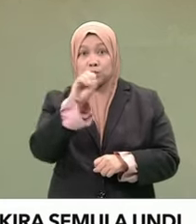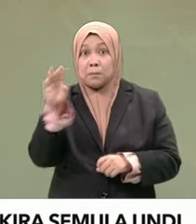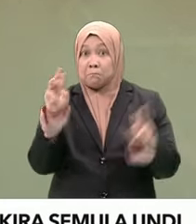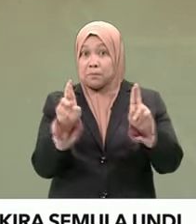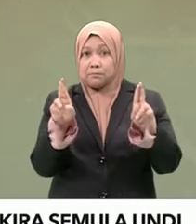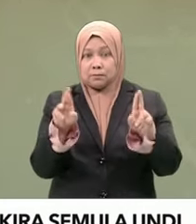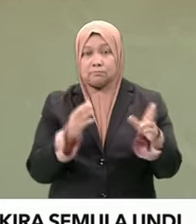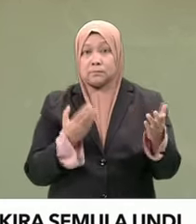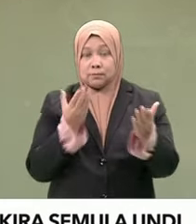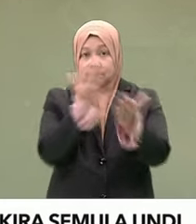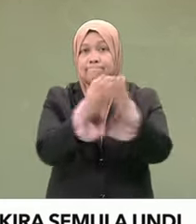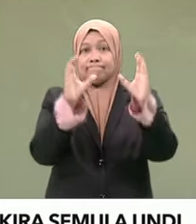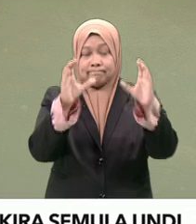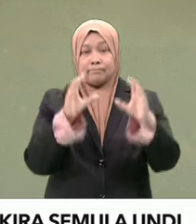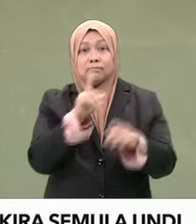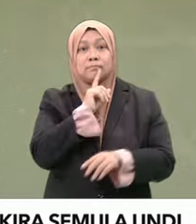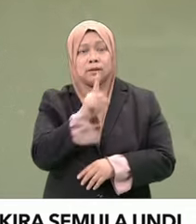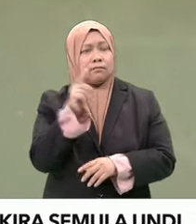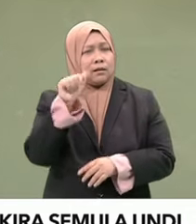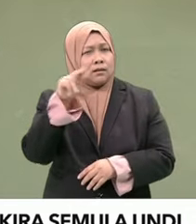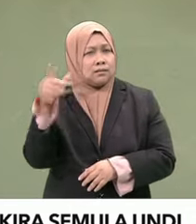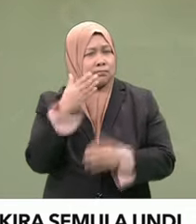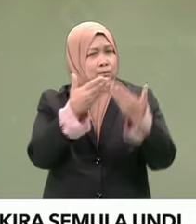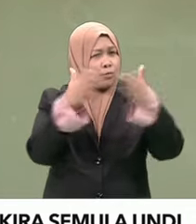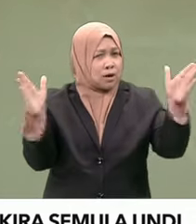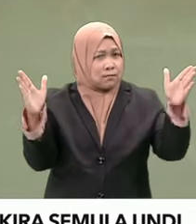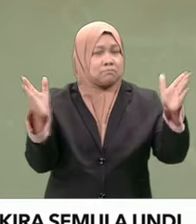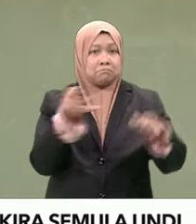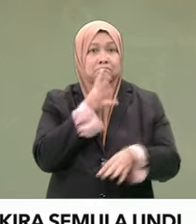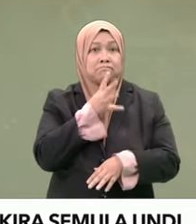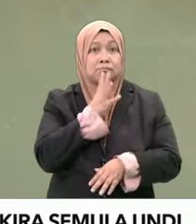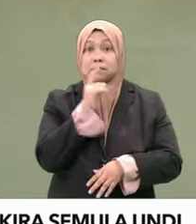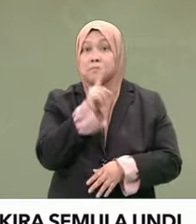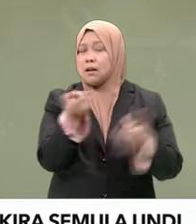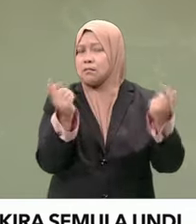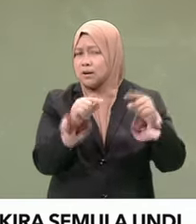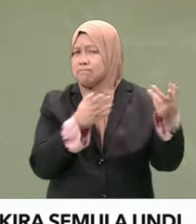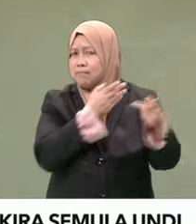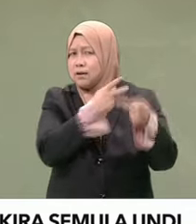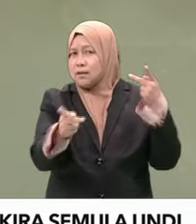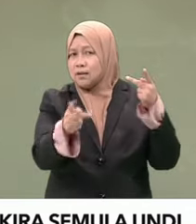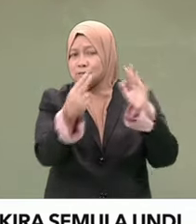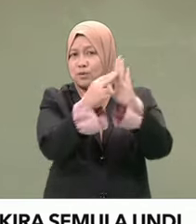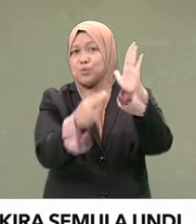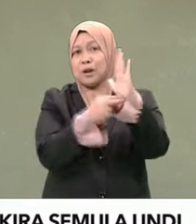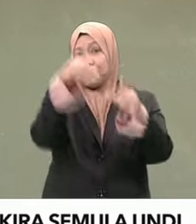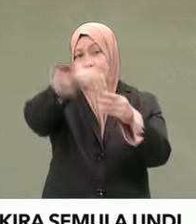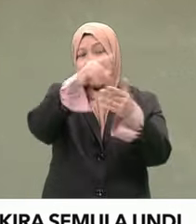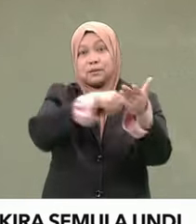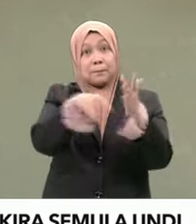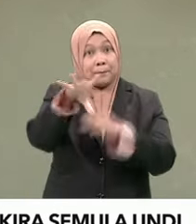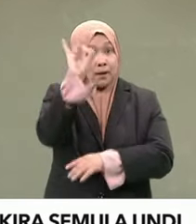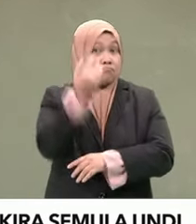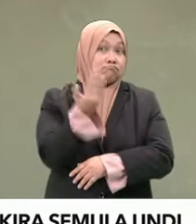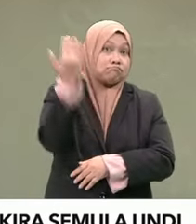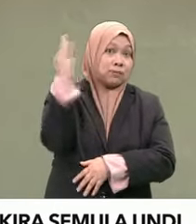Rabu. Calon Presiden Anies Baswedan dalam kenyataan pembukaannya mendakwa telah berlaku pelanggaran peraturan pilihan raya dalam pemilihan